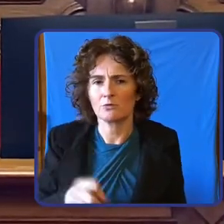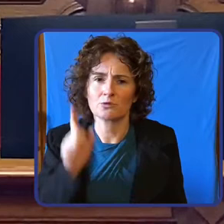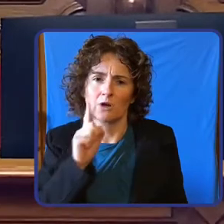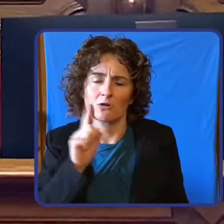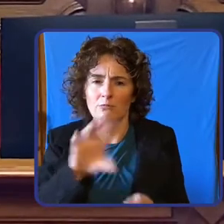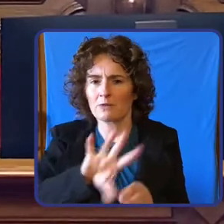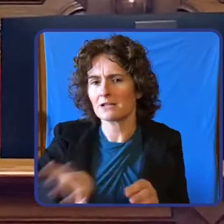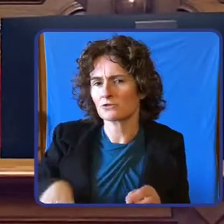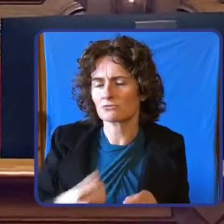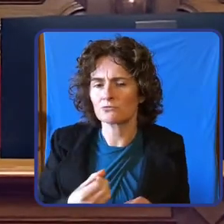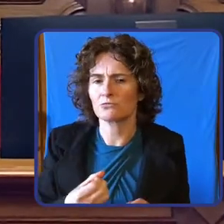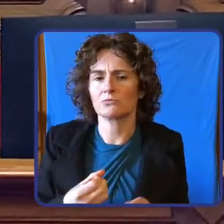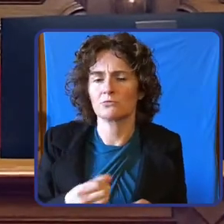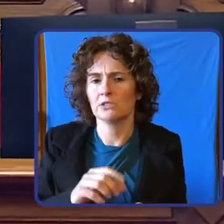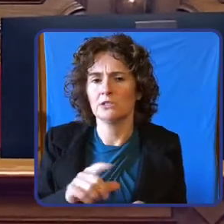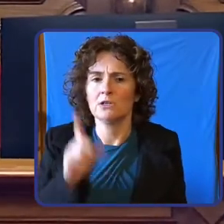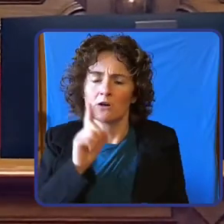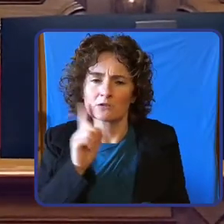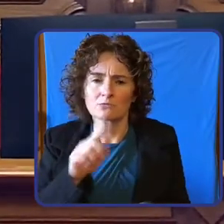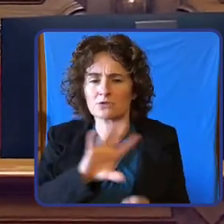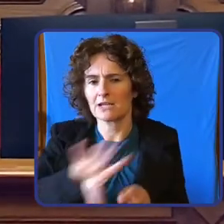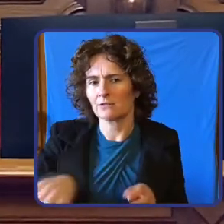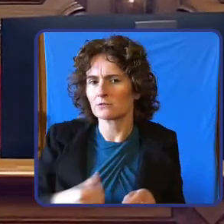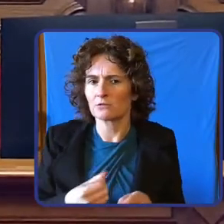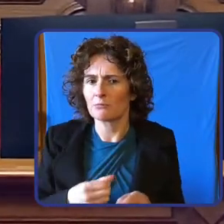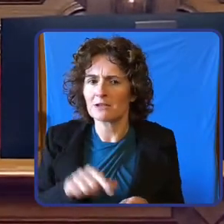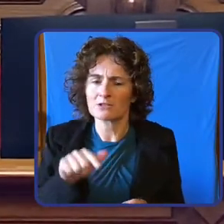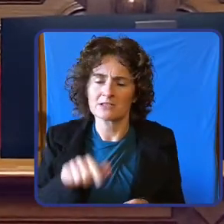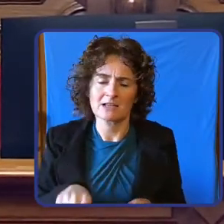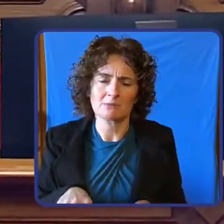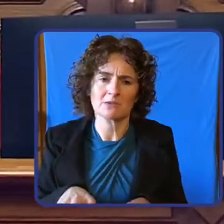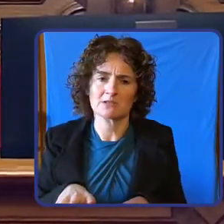titkosítását, de nem tudjuk őket meggyőzni, hogyha